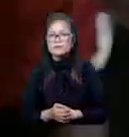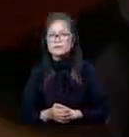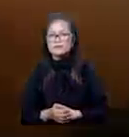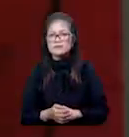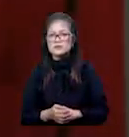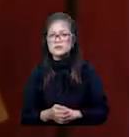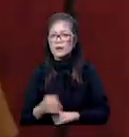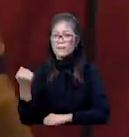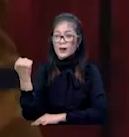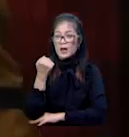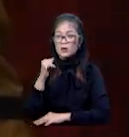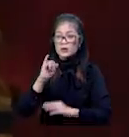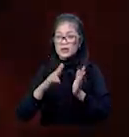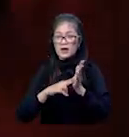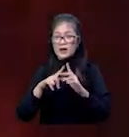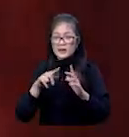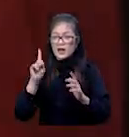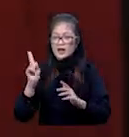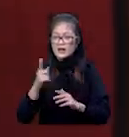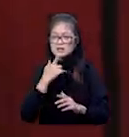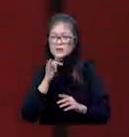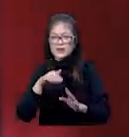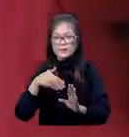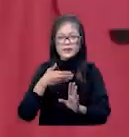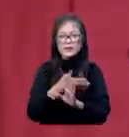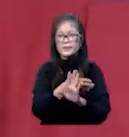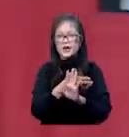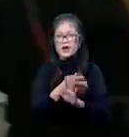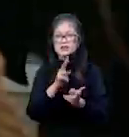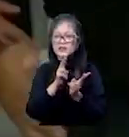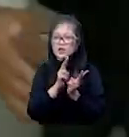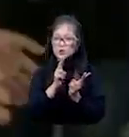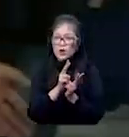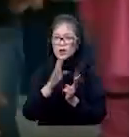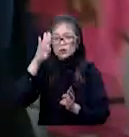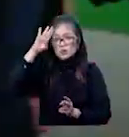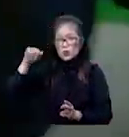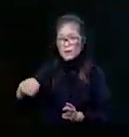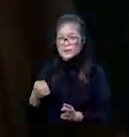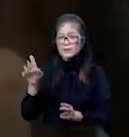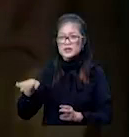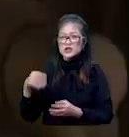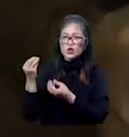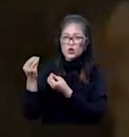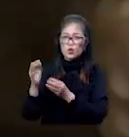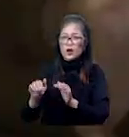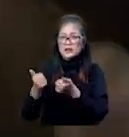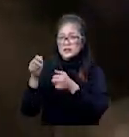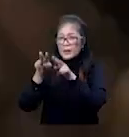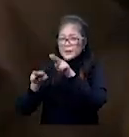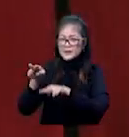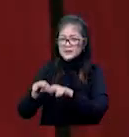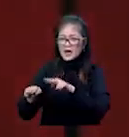Diduga pelaku YN memiliki kelainan seksual menyimpang yang berdasarkan pengakuan dari suaminya yang saat ini masih menunggu hasil pemeriksaan dari tim